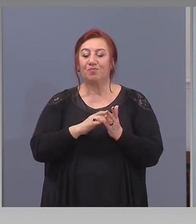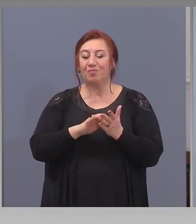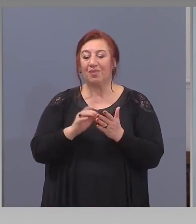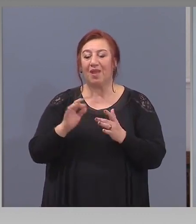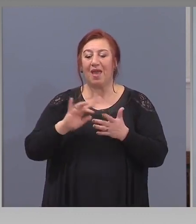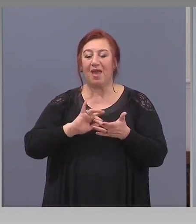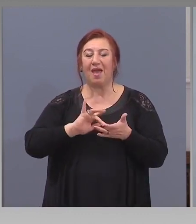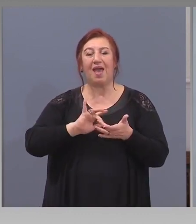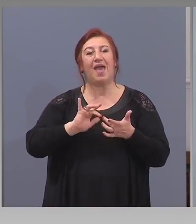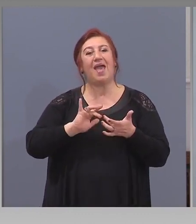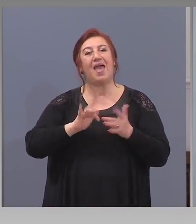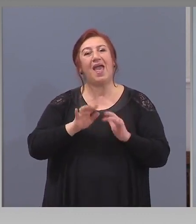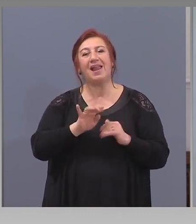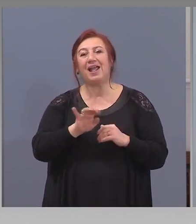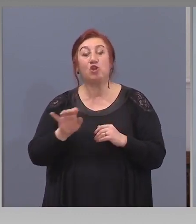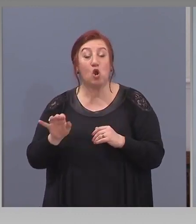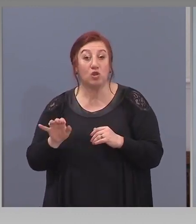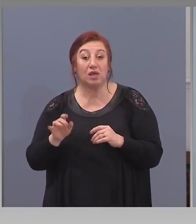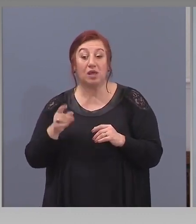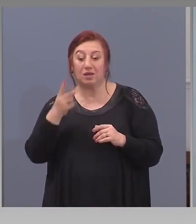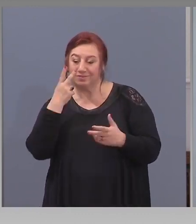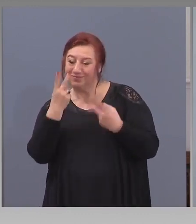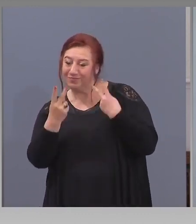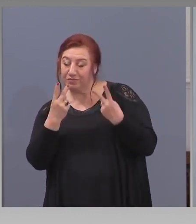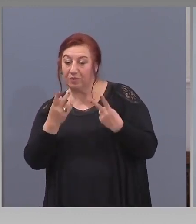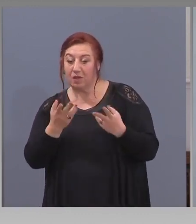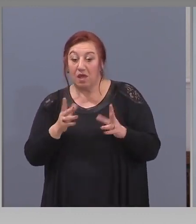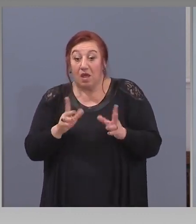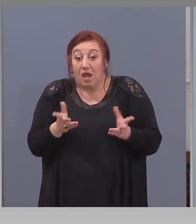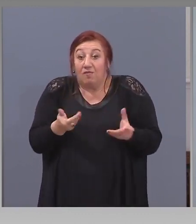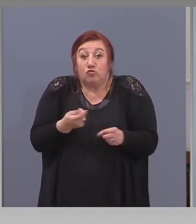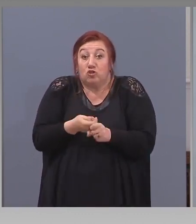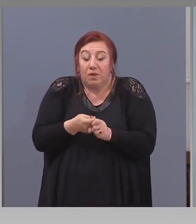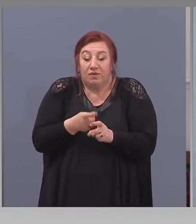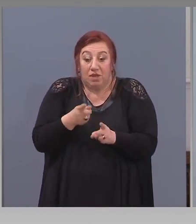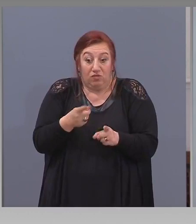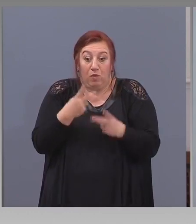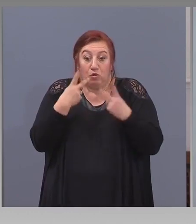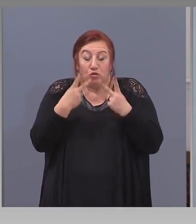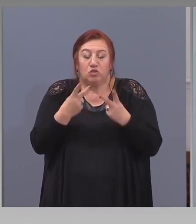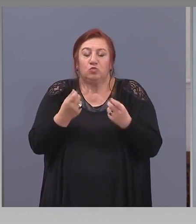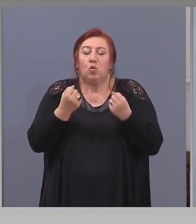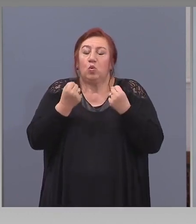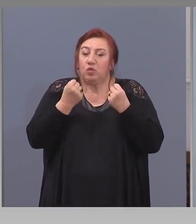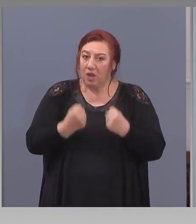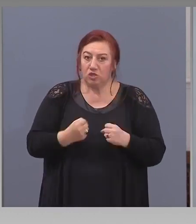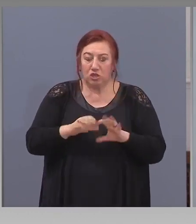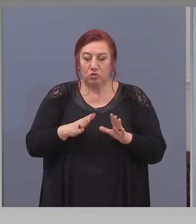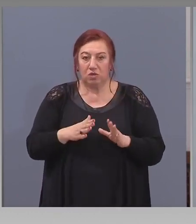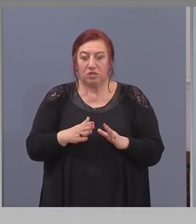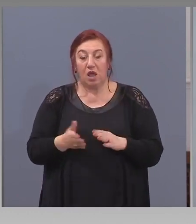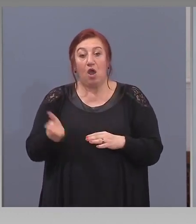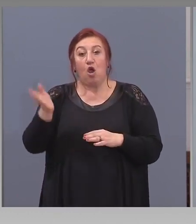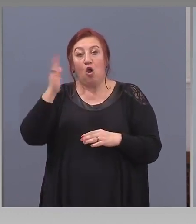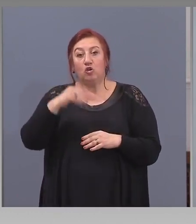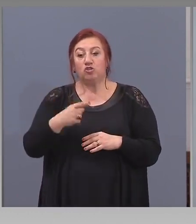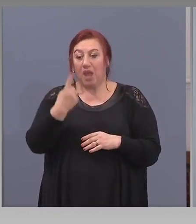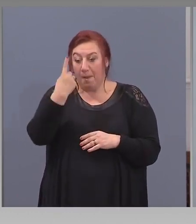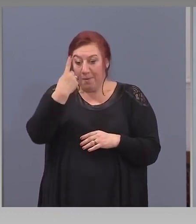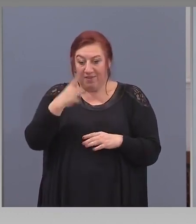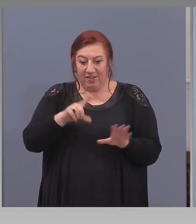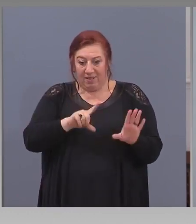къде? Изведнъж може да се окажем в действително критична ситуация. И ние още на първата седмица дай да похарчите